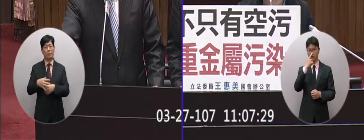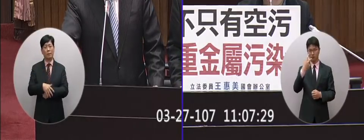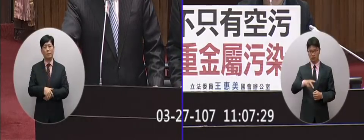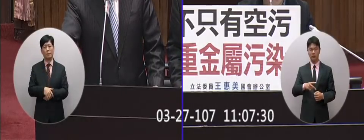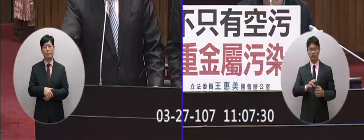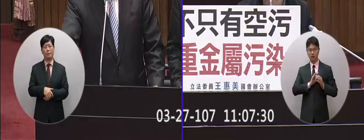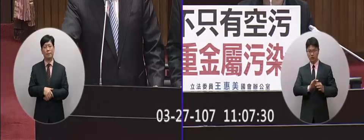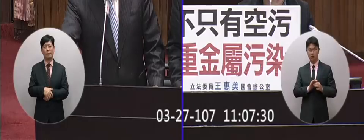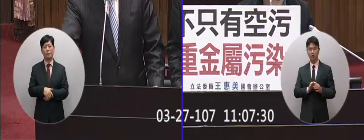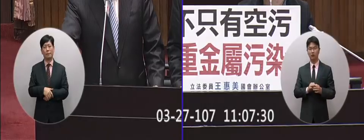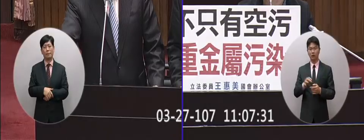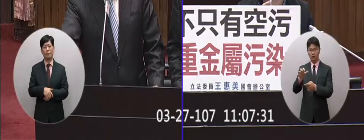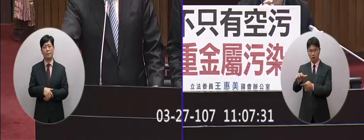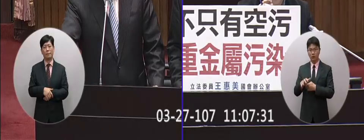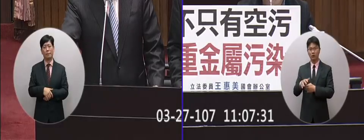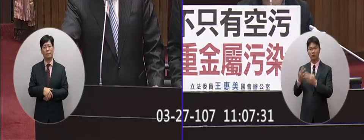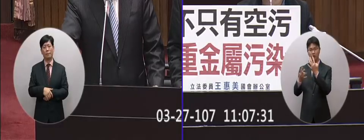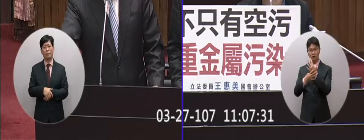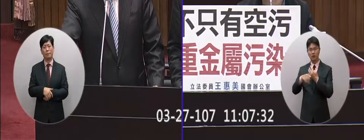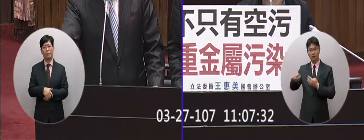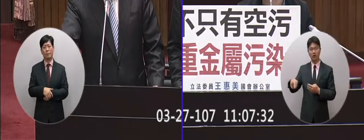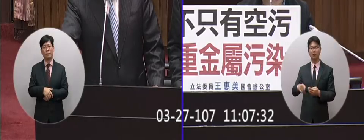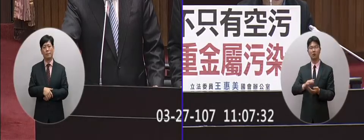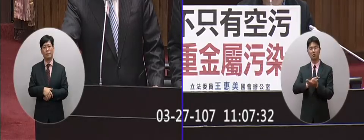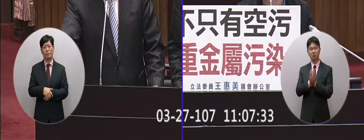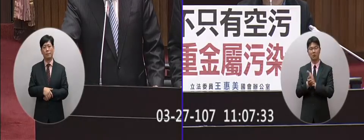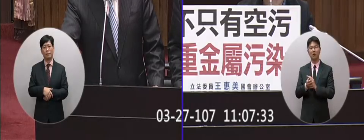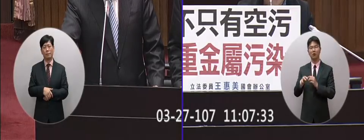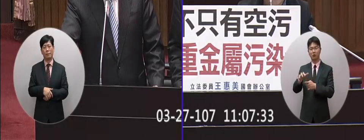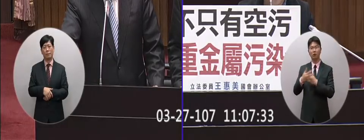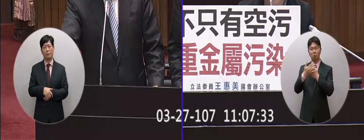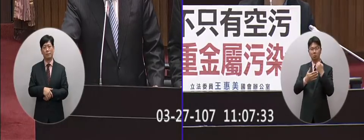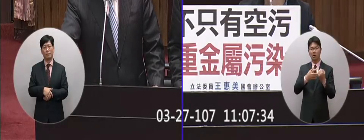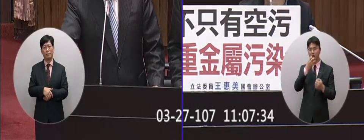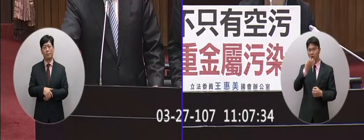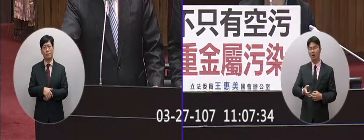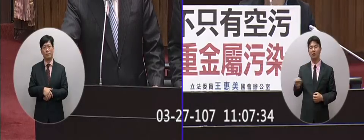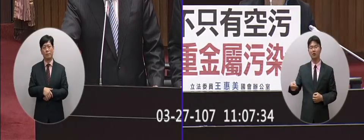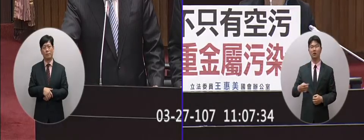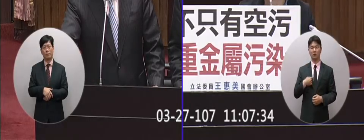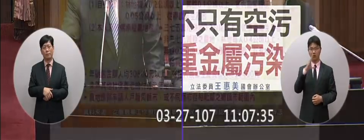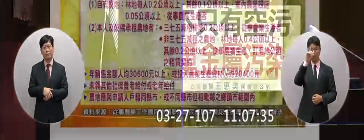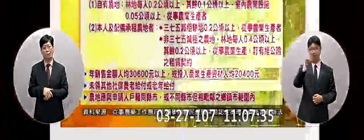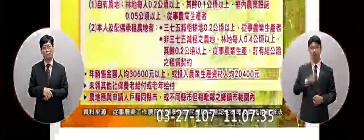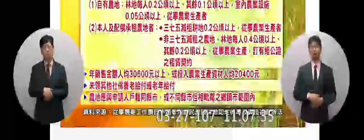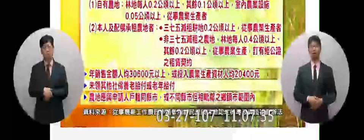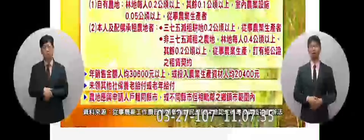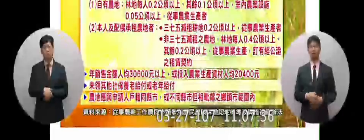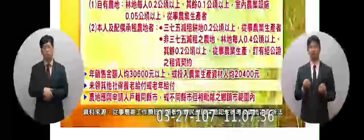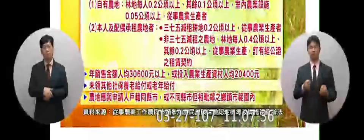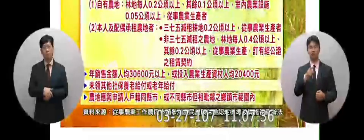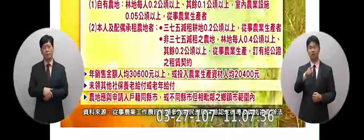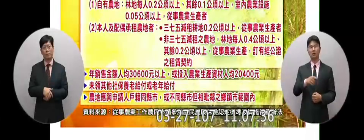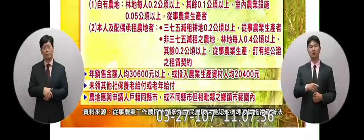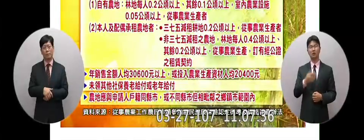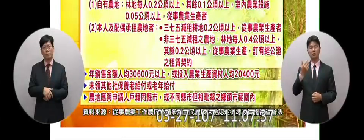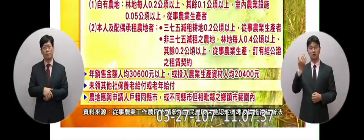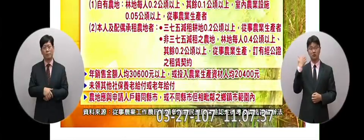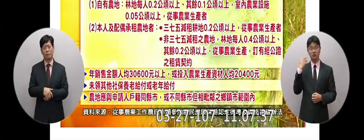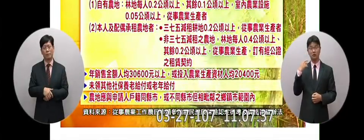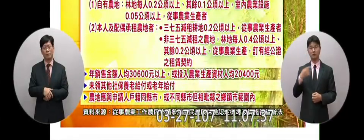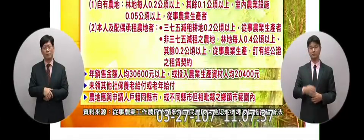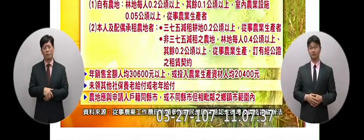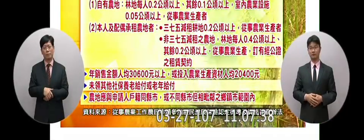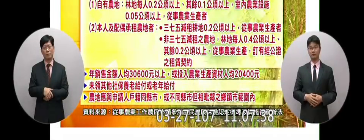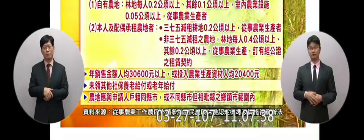起来关心农业，不要让农民变成农保的一个牺牲品哦。我的选区有一个在和美跟鹿港地区，那过去因为